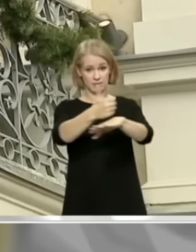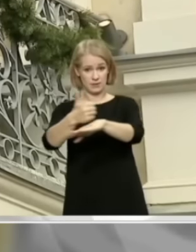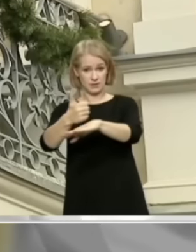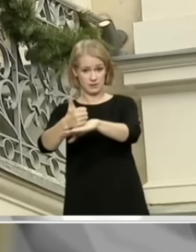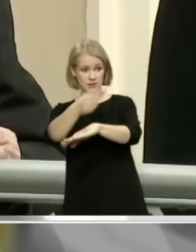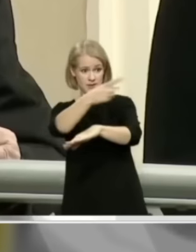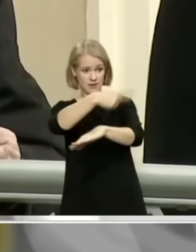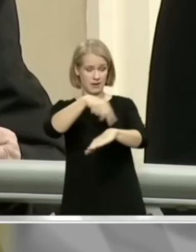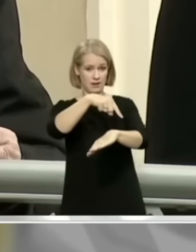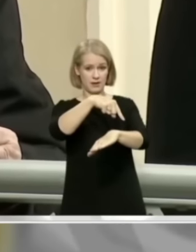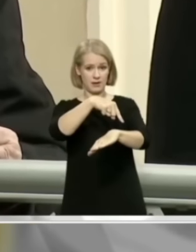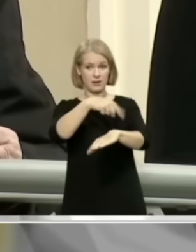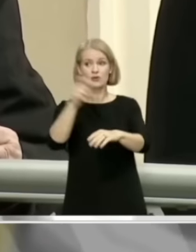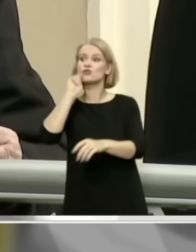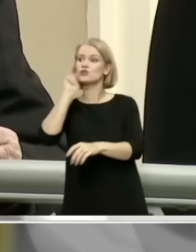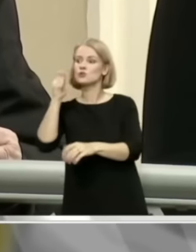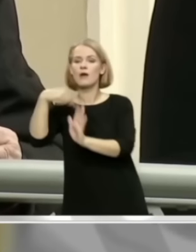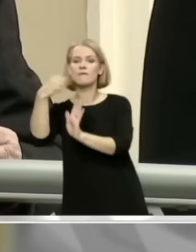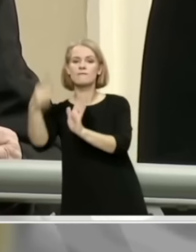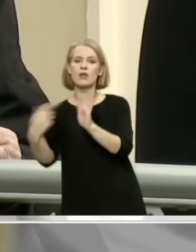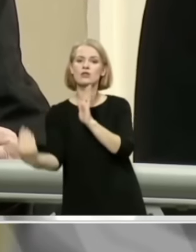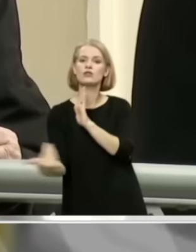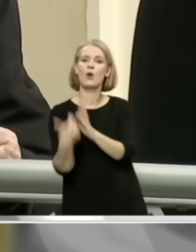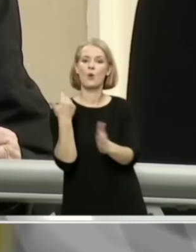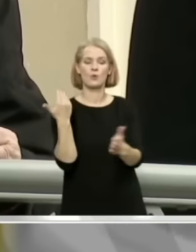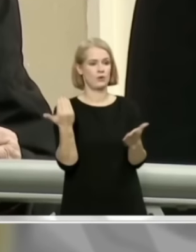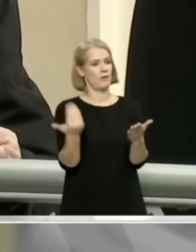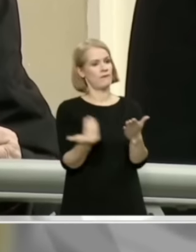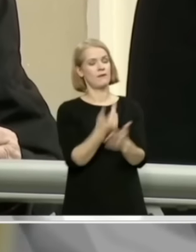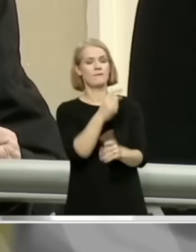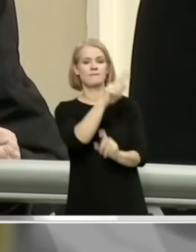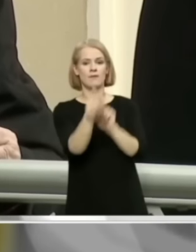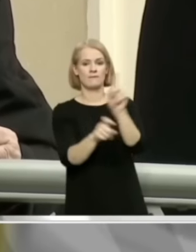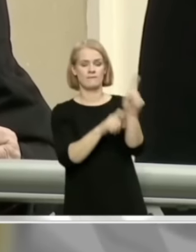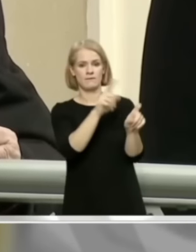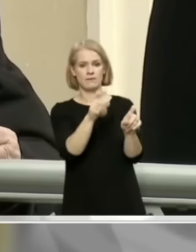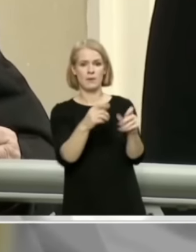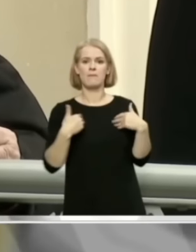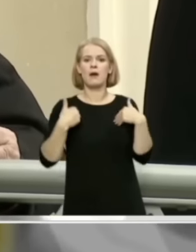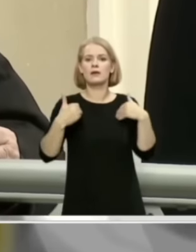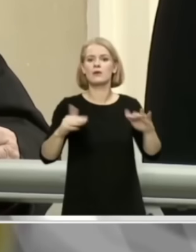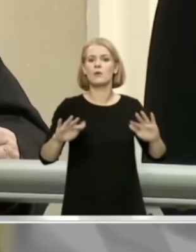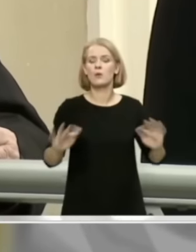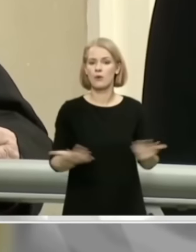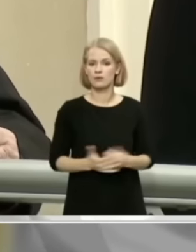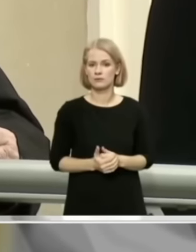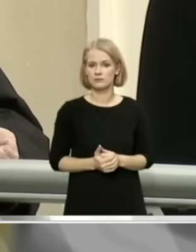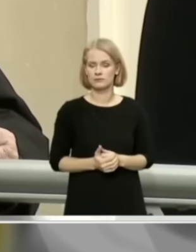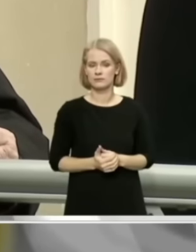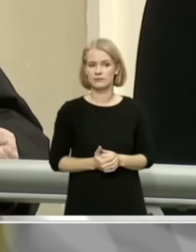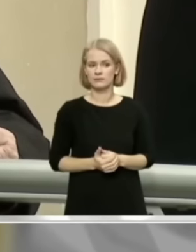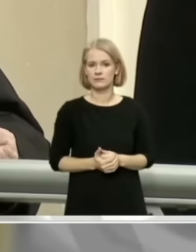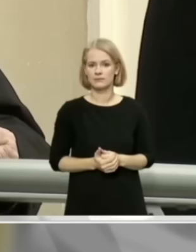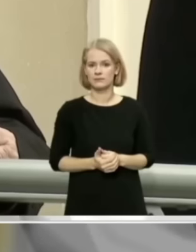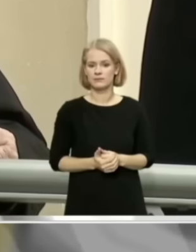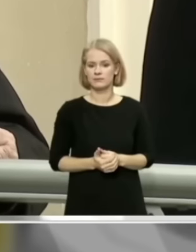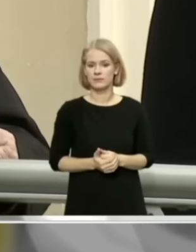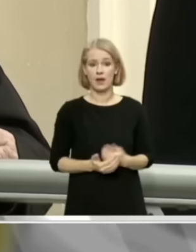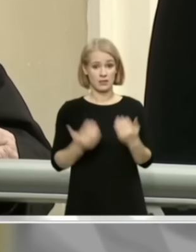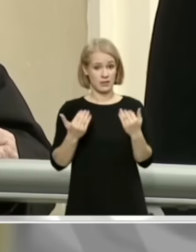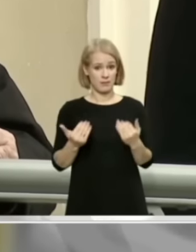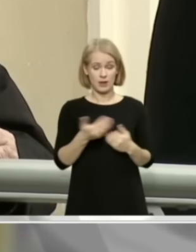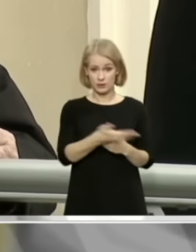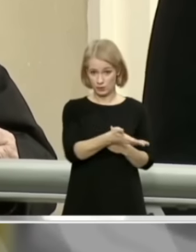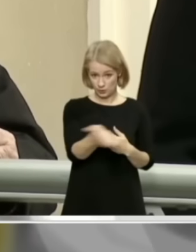klausimų. Ko palinkėtumėt? Gal ir jūs dabar to